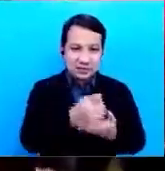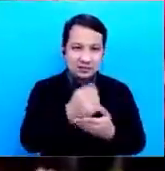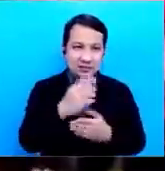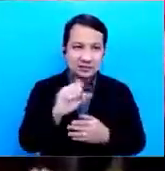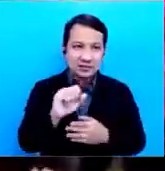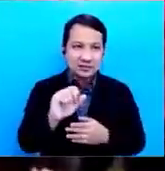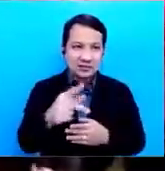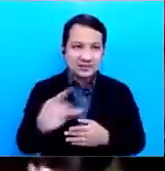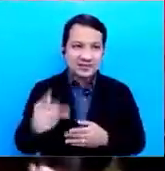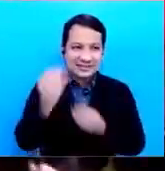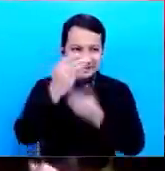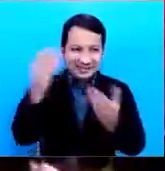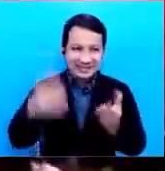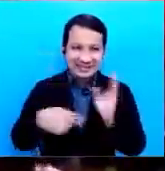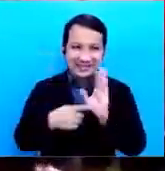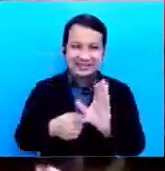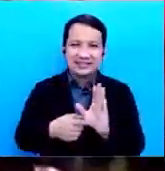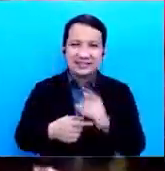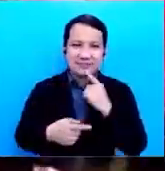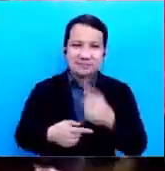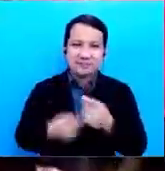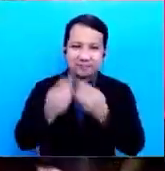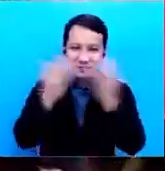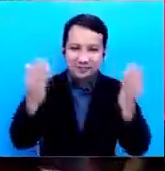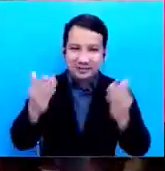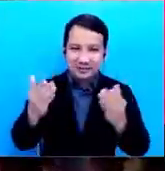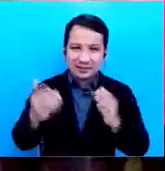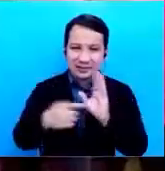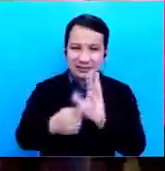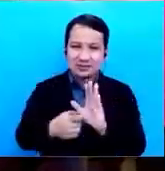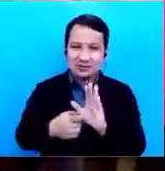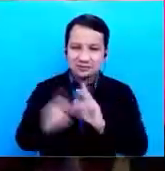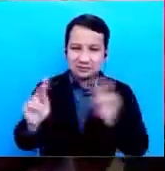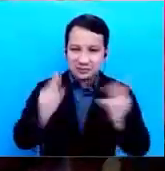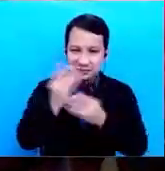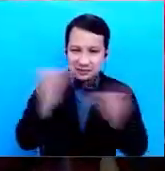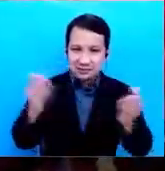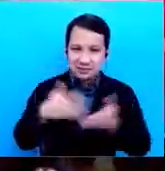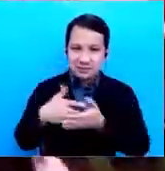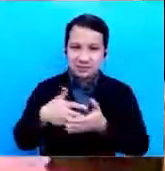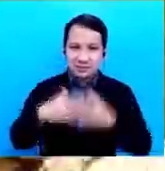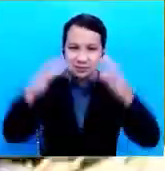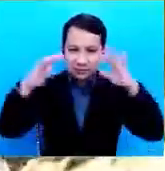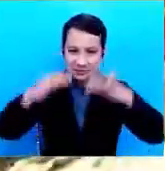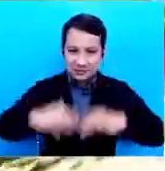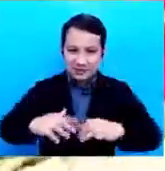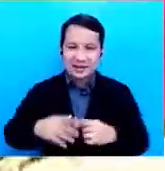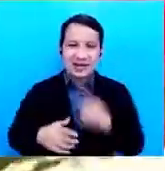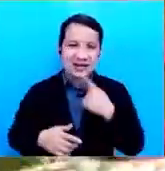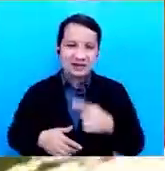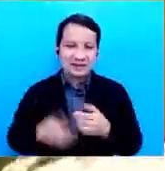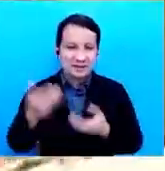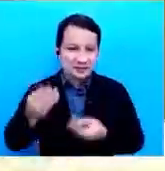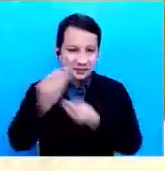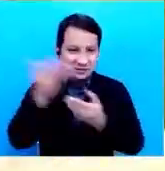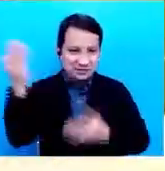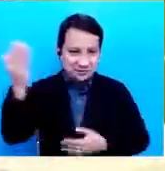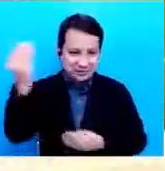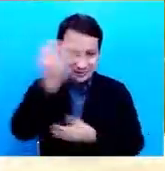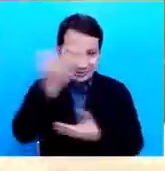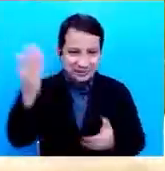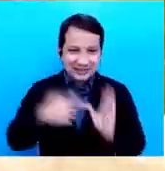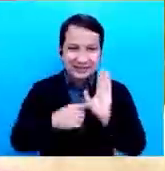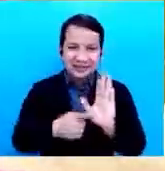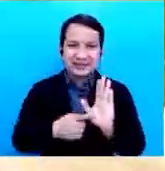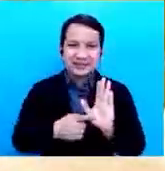saan humigit kumulang 5,000 taga-suporta ang nagpunta sa kabila ng mahinang pag-ulan dito. Present sa kanyang rally si dating COMELEC Commissioner